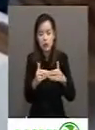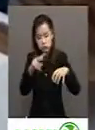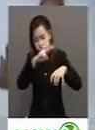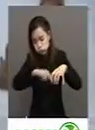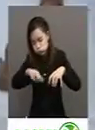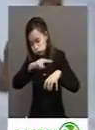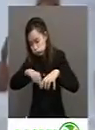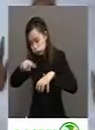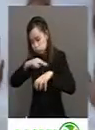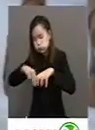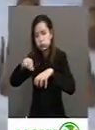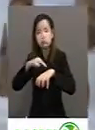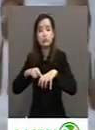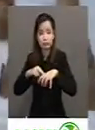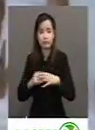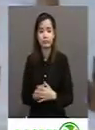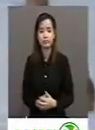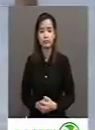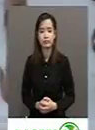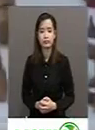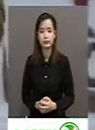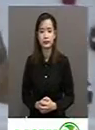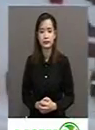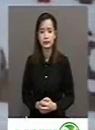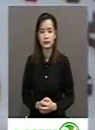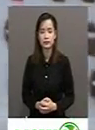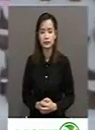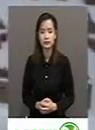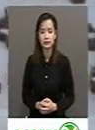องถึงความคืบหน้าด้วยตัวเองค่ะ